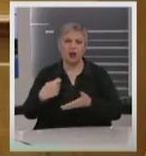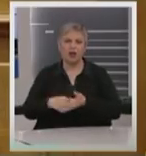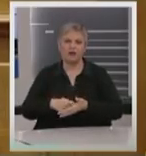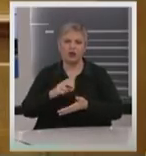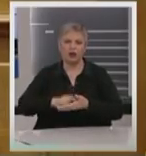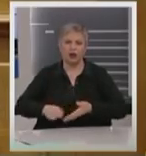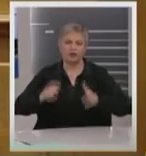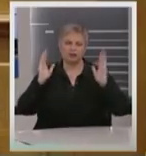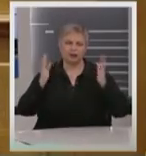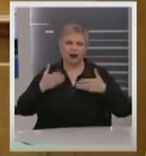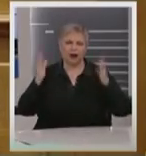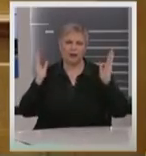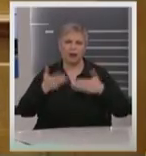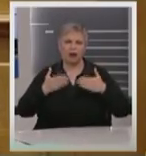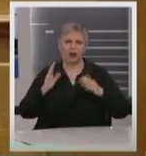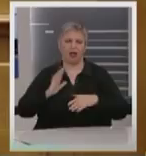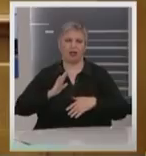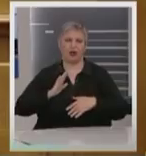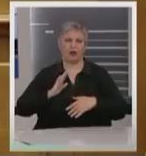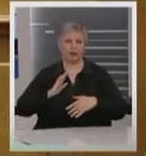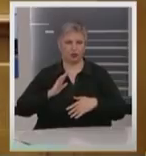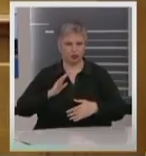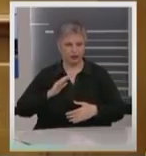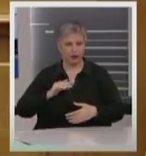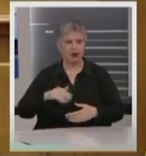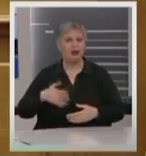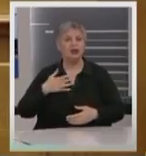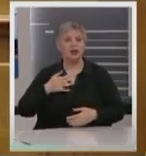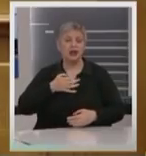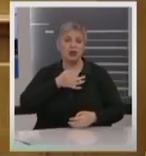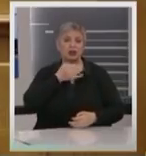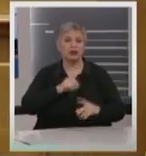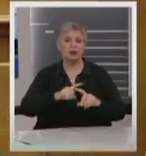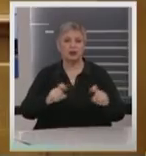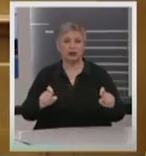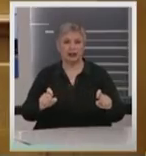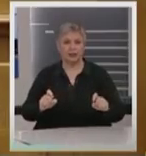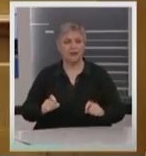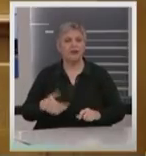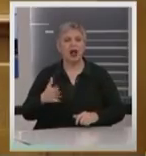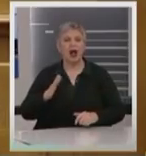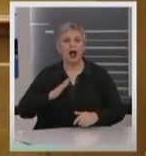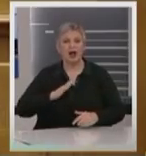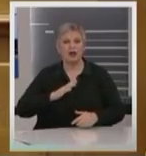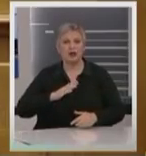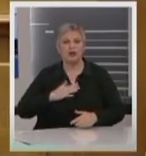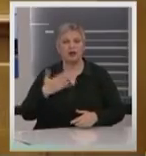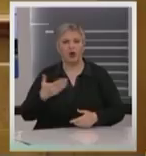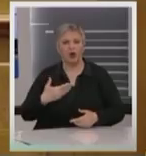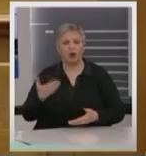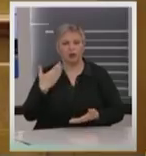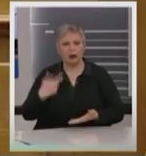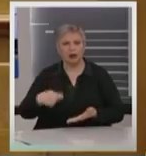περισσότερο σε αυτό. Γονατίζετε, κύριε Τσίπρα, τους Έλληνες τους φόρους.